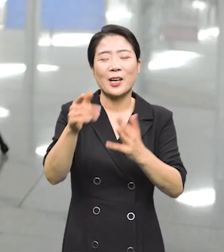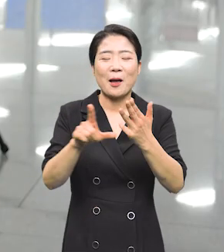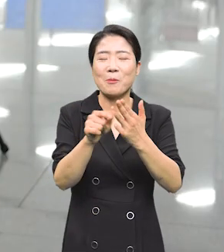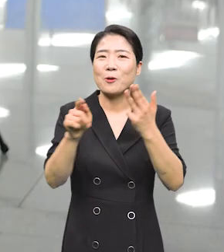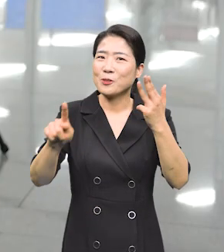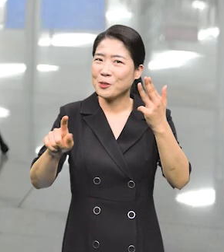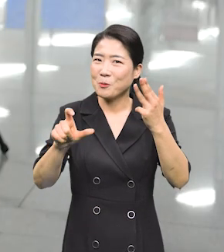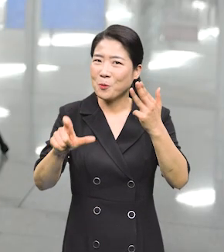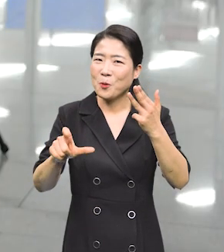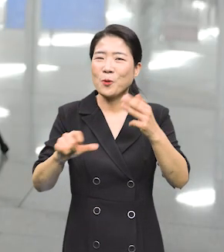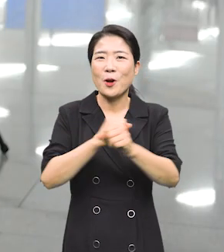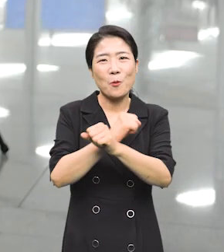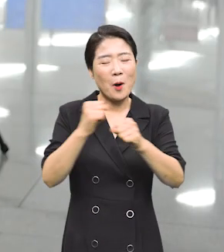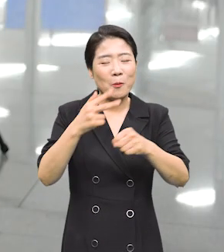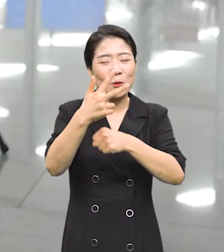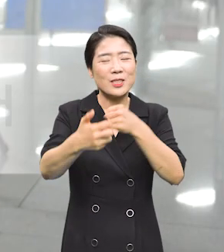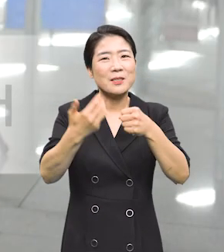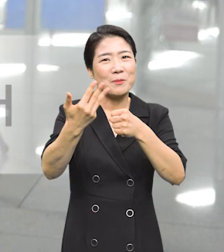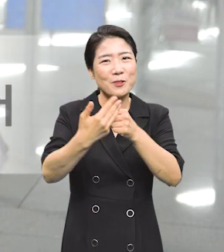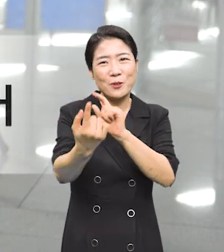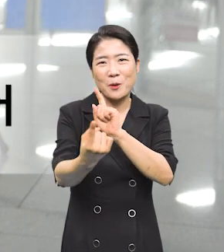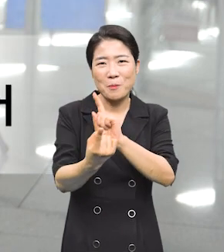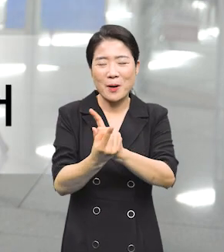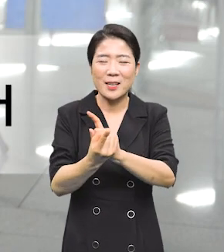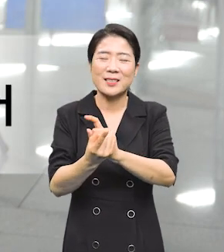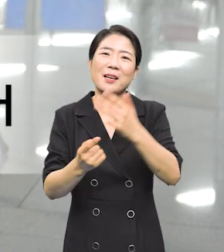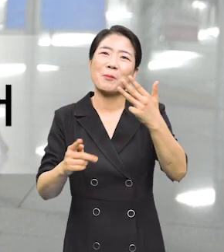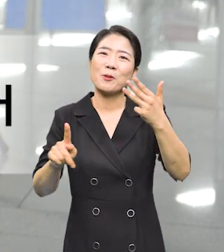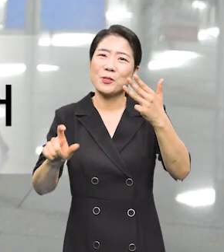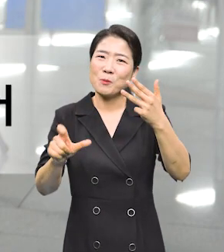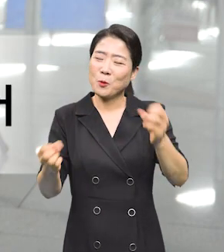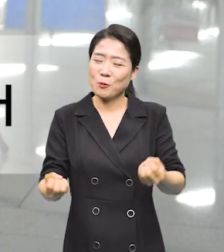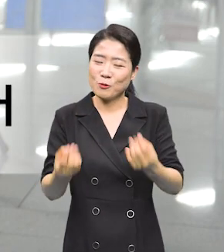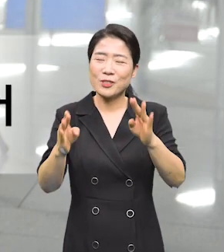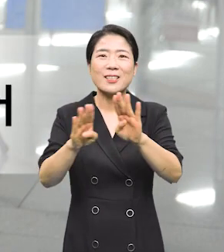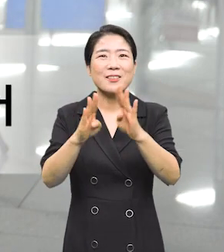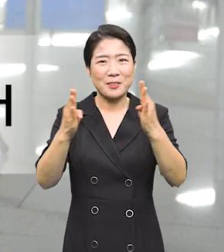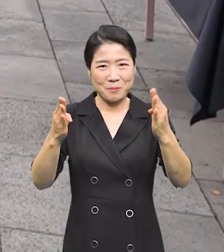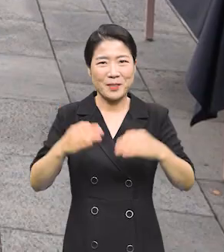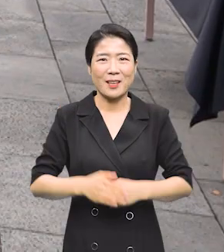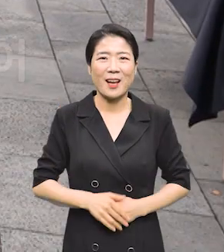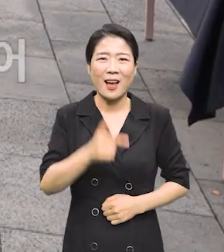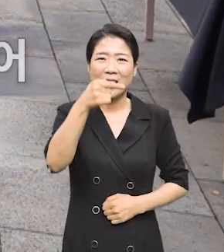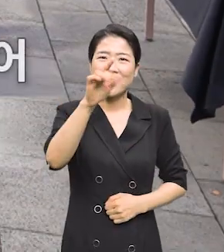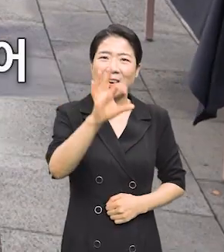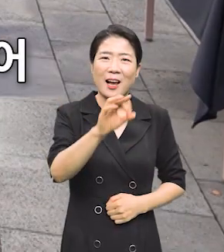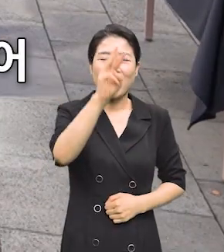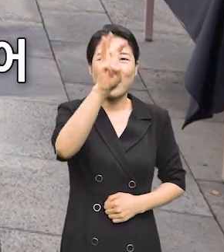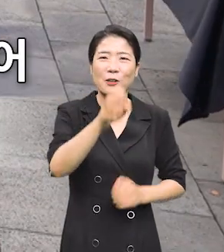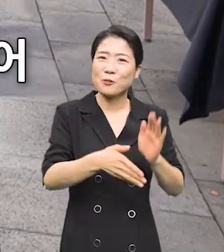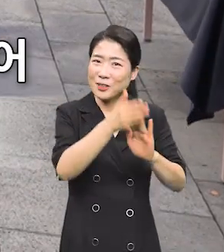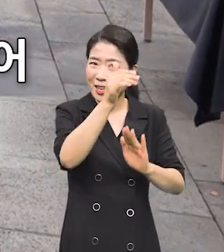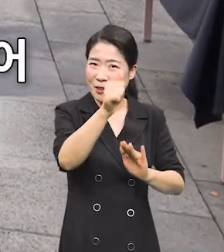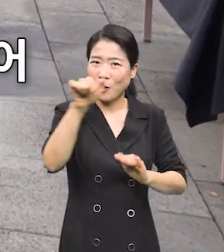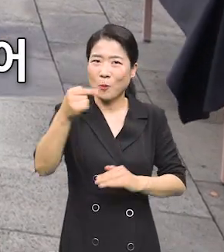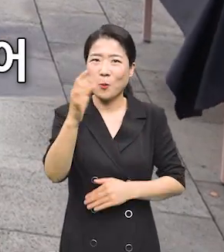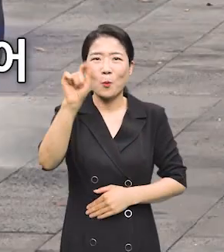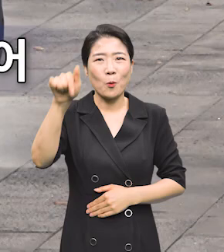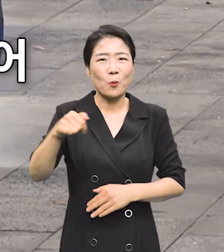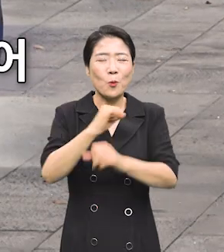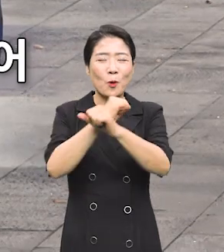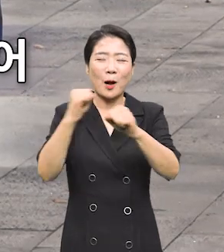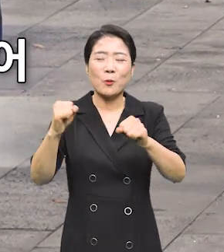광주시가 지난 15일 광복 78주년을 맞아 광복절 경축식을 열었습니다. 강기정